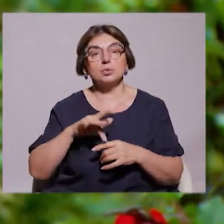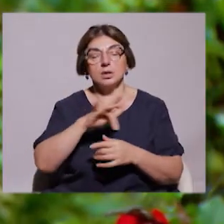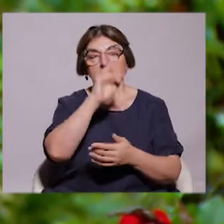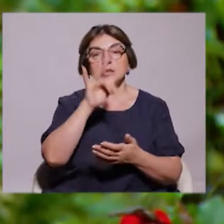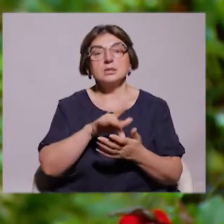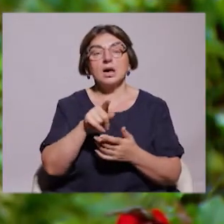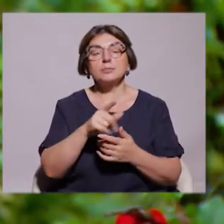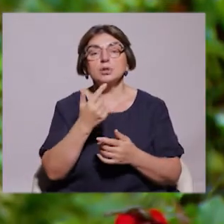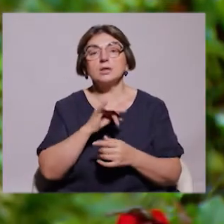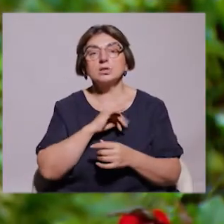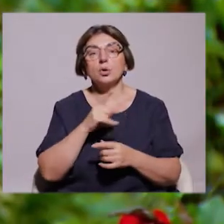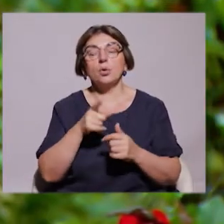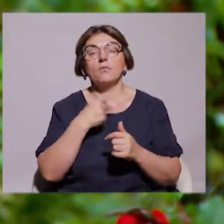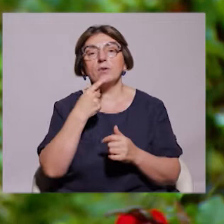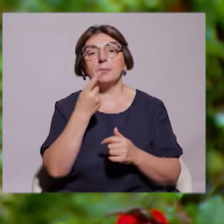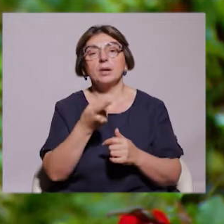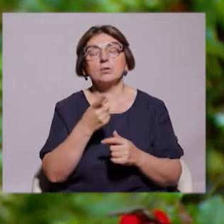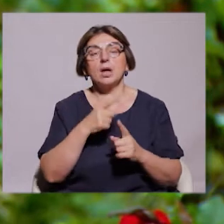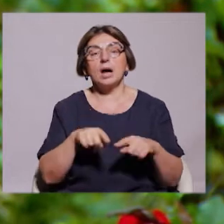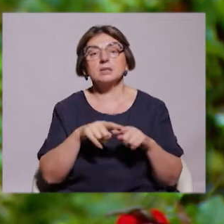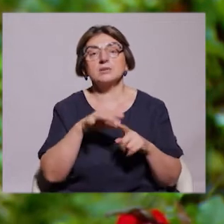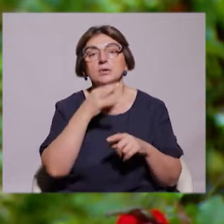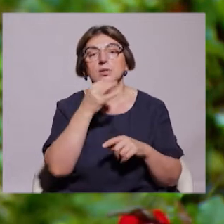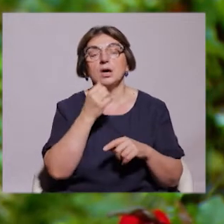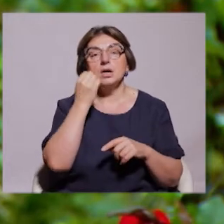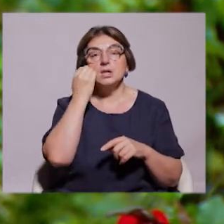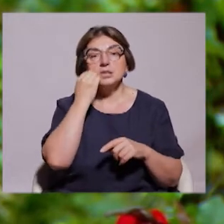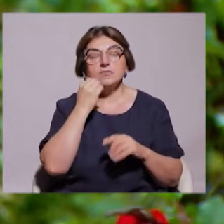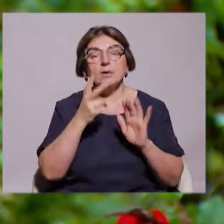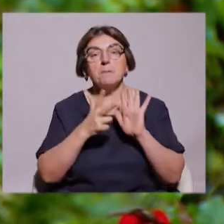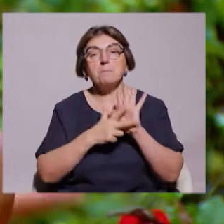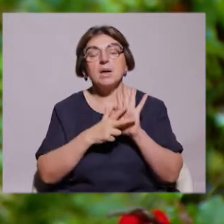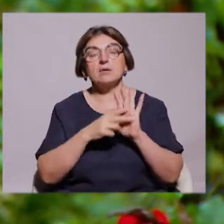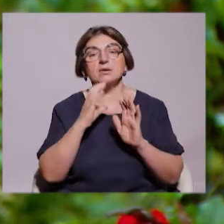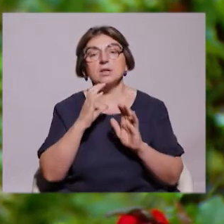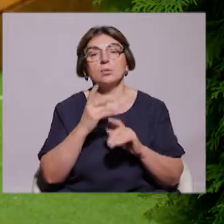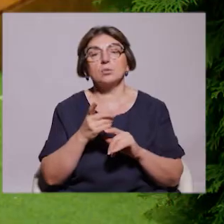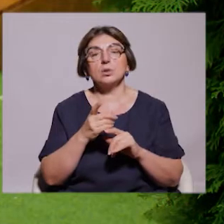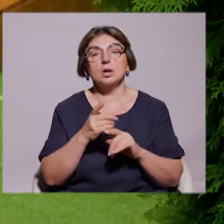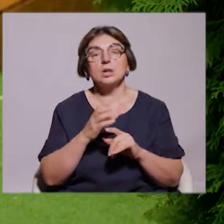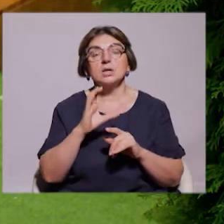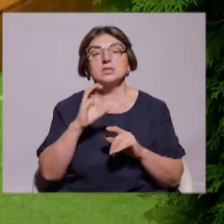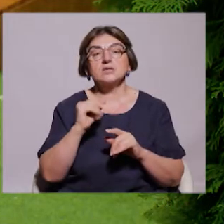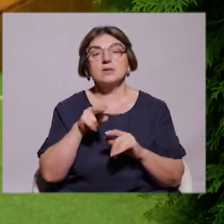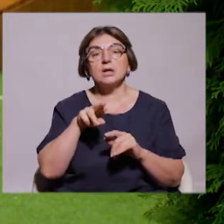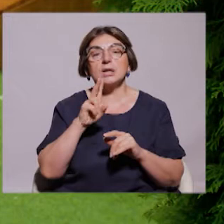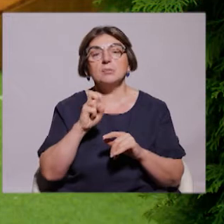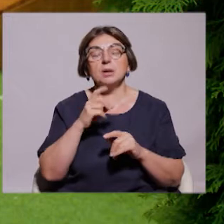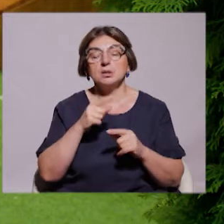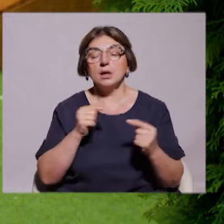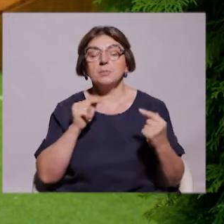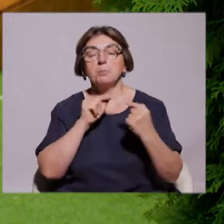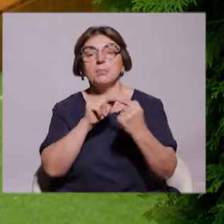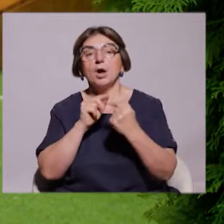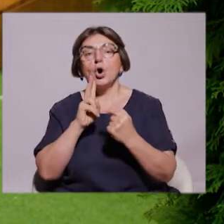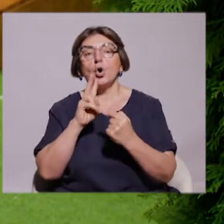წელთაღრიცხვით მერვე საუკუნეში სკვითებთან და კიმბერიელებთან დაპირისპირების შედეგად კოლხამ არსებობა შეწყვიტა. როგორ გესმით ფრაზა კოლხამ არსებობა